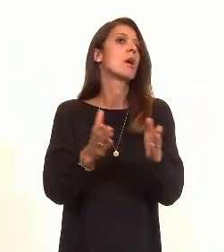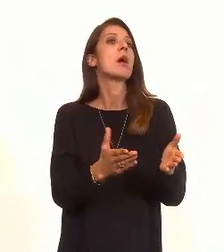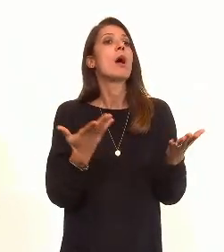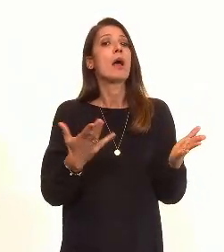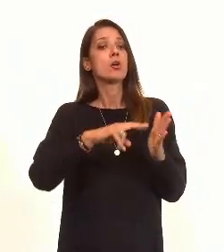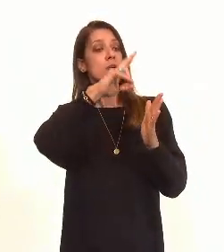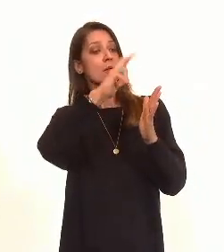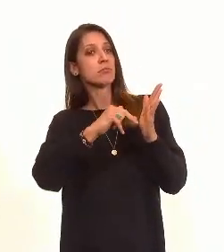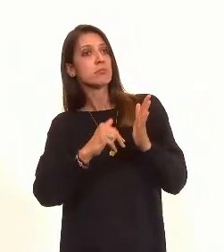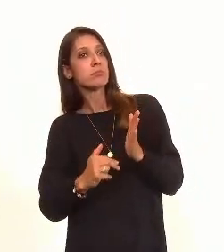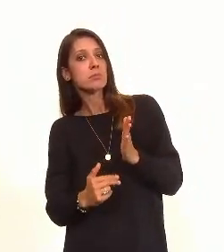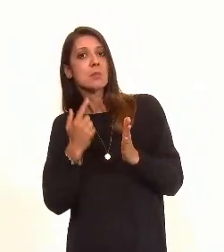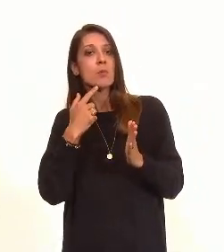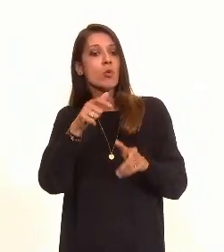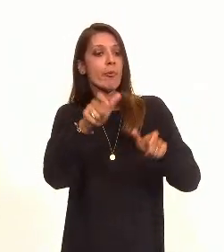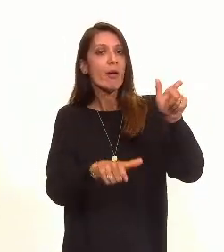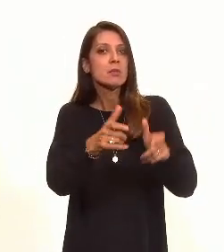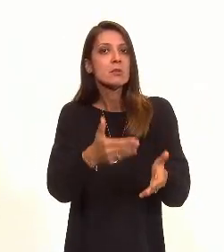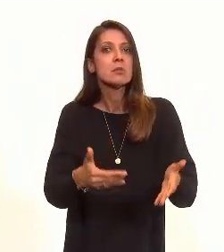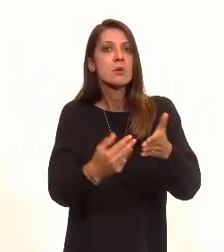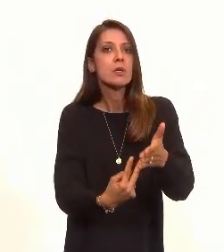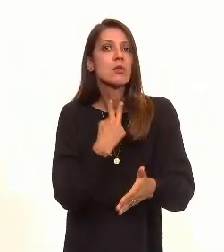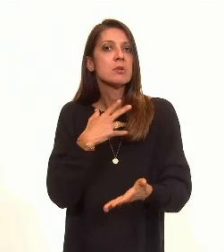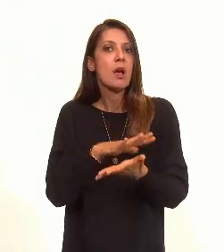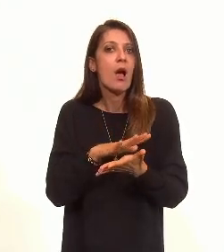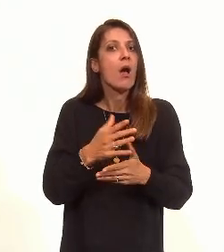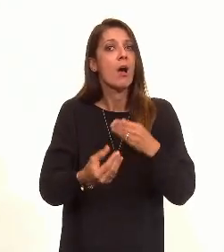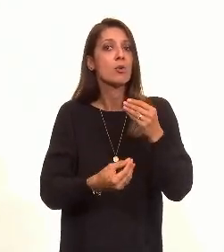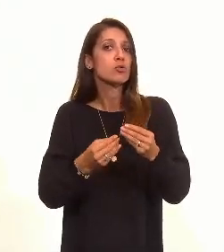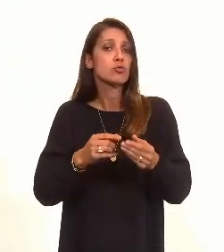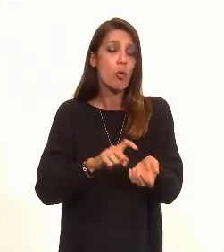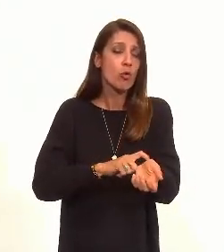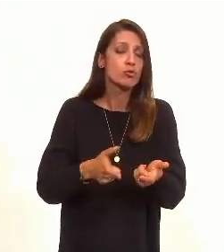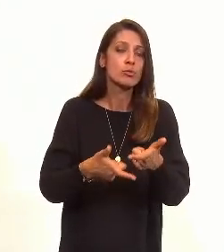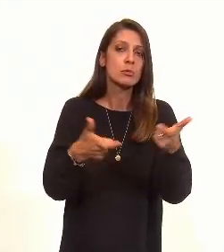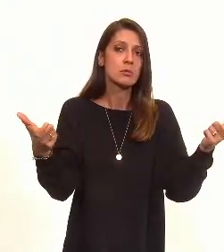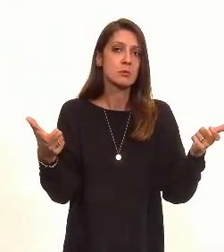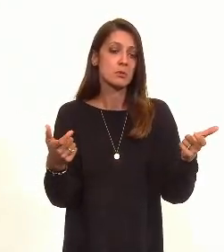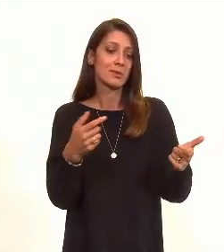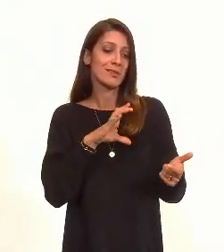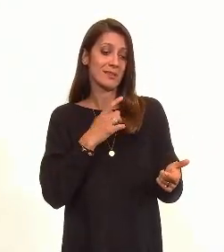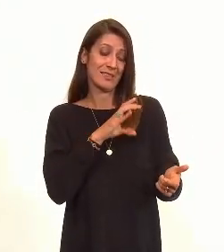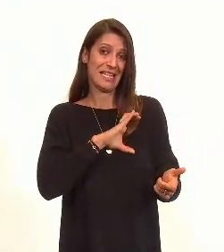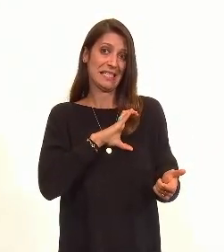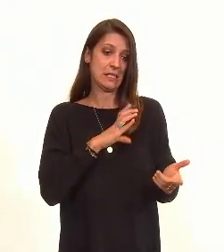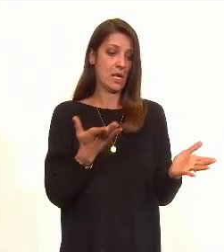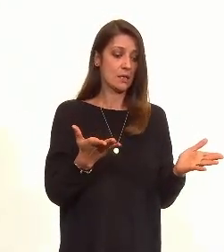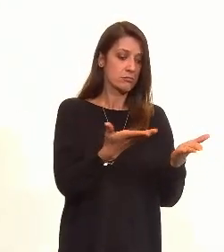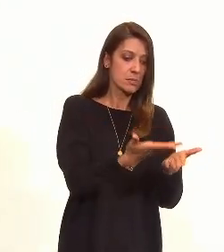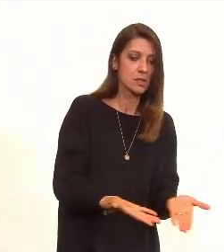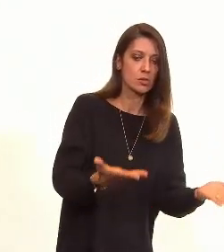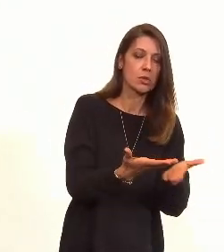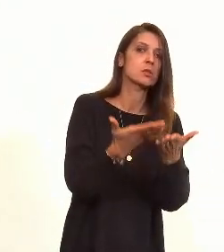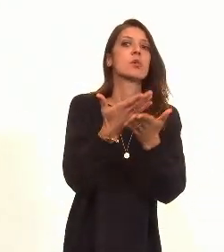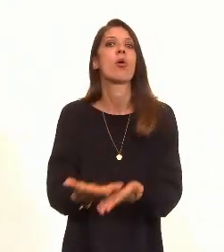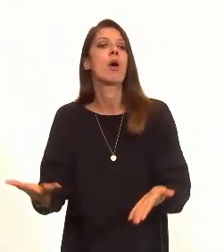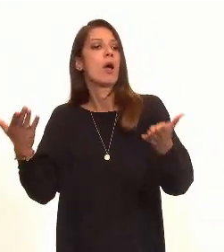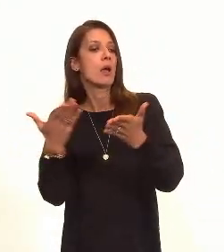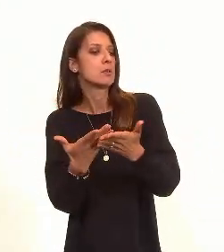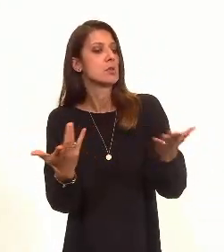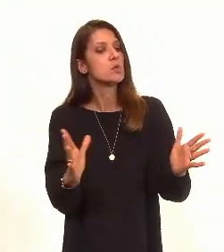soit l'âge et l'origine du handicap. Ces conventions, elles permettent de penser l'intersectionnalité de ces situations sans faire de différence